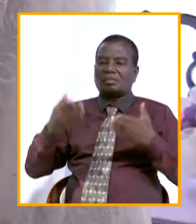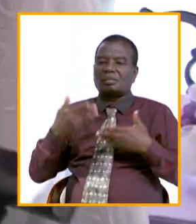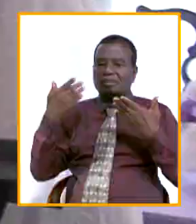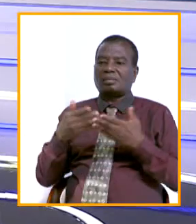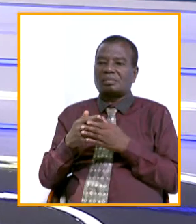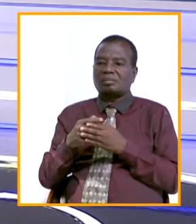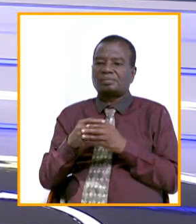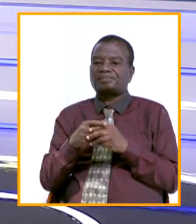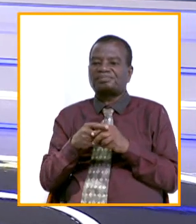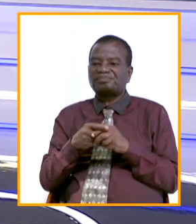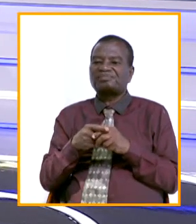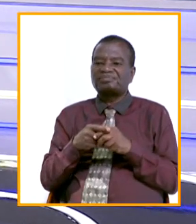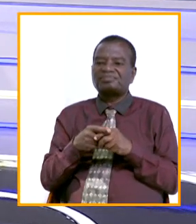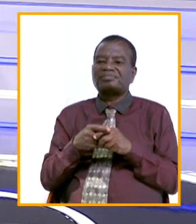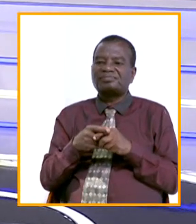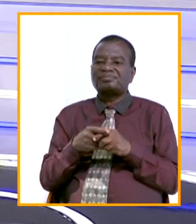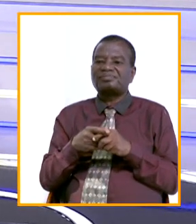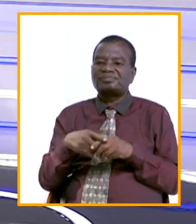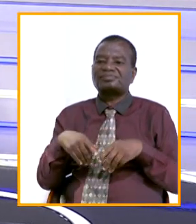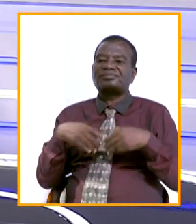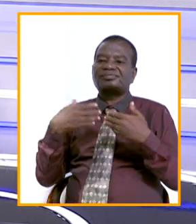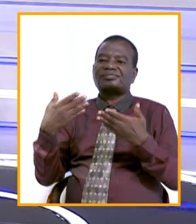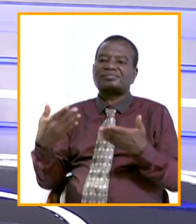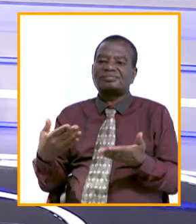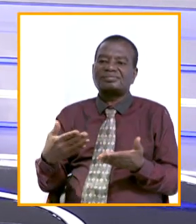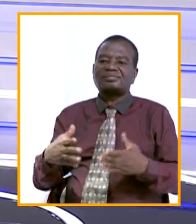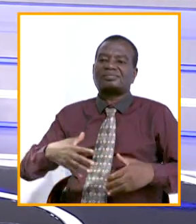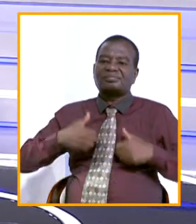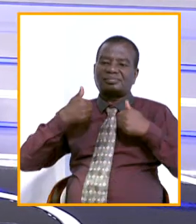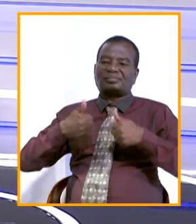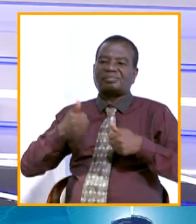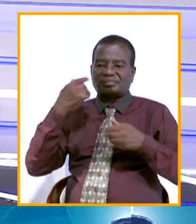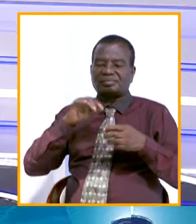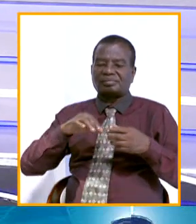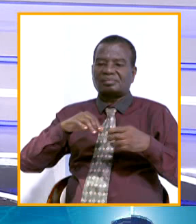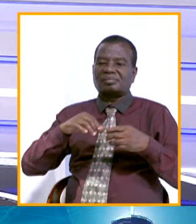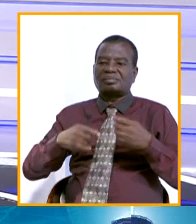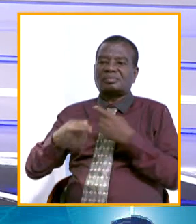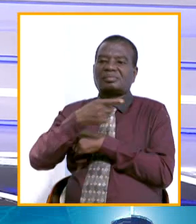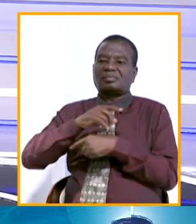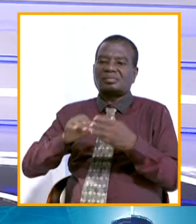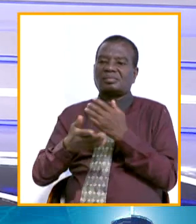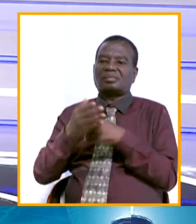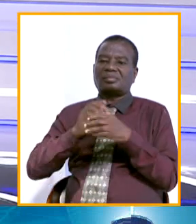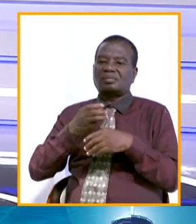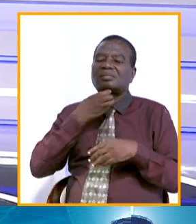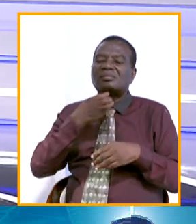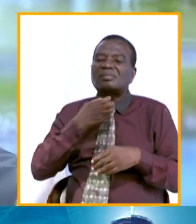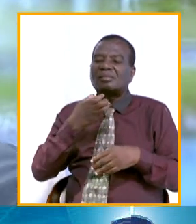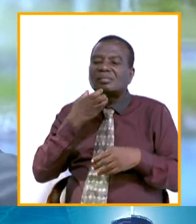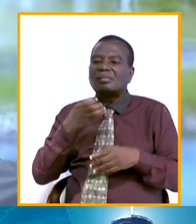festive. On peut donc passer à présent au chapitre santé de ce journal et on démarre par la